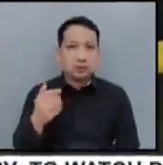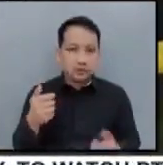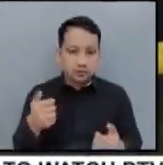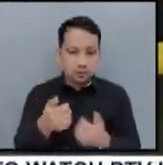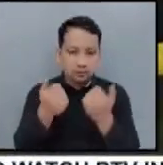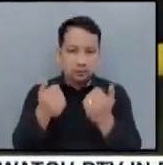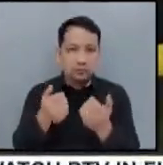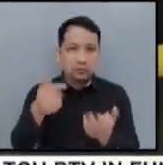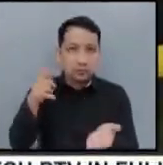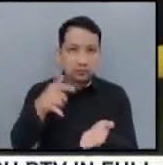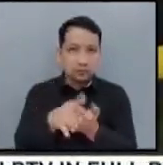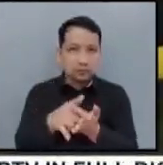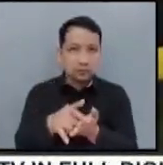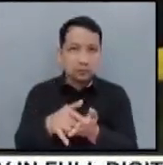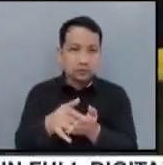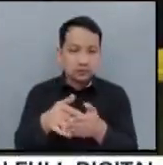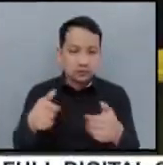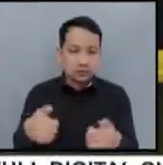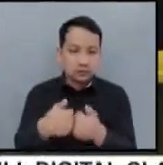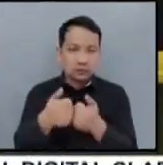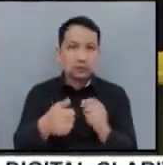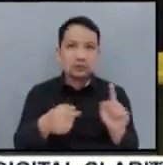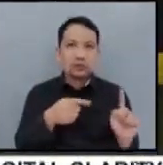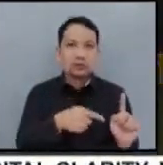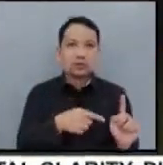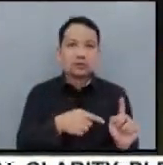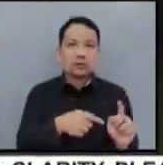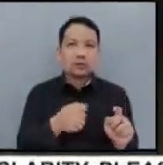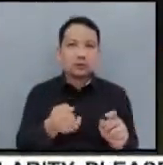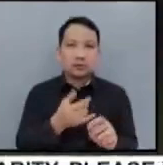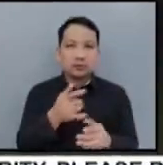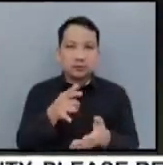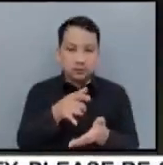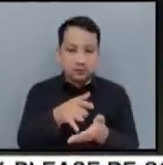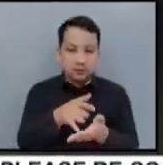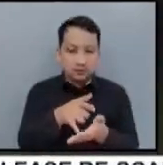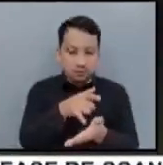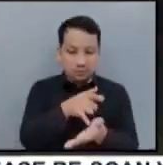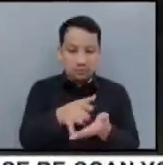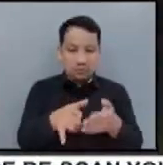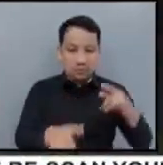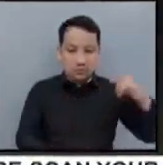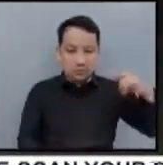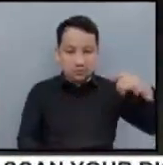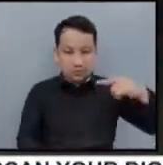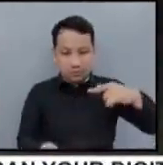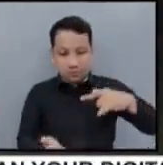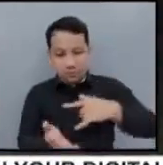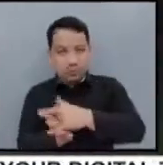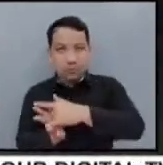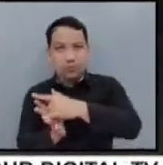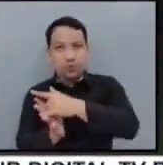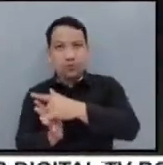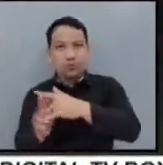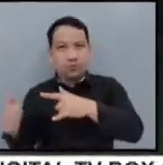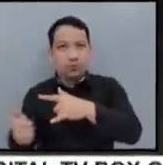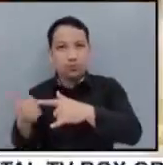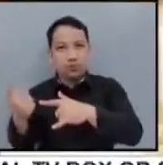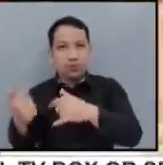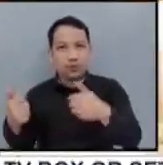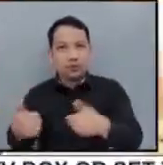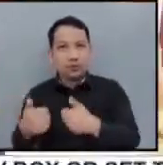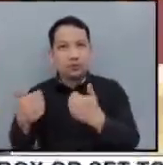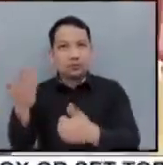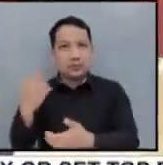Cebu International Airport kung saan sumadsad at nag-overshot sa runway ang Korean Air nitong nakaraang Linggo ng